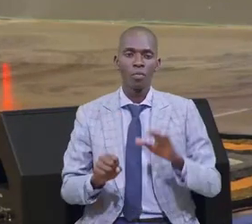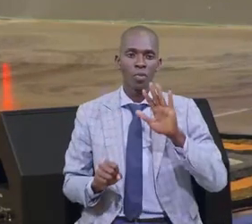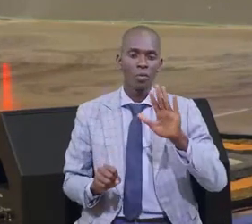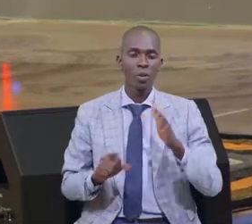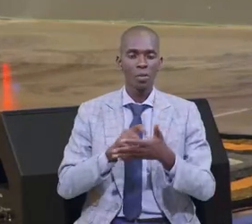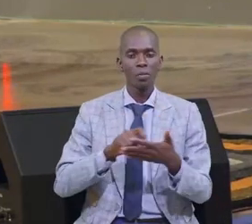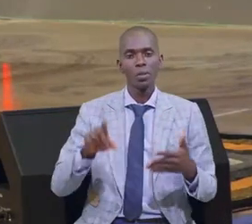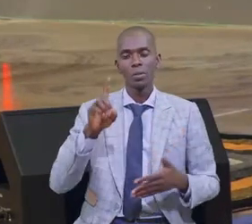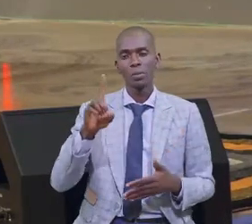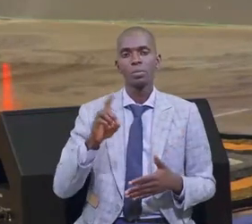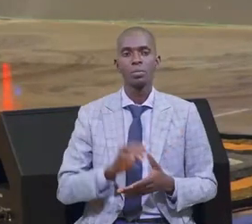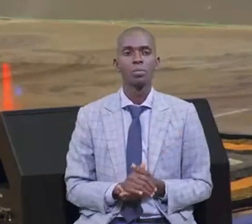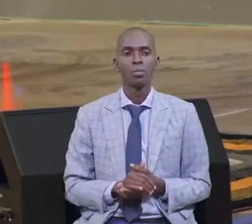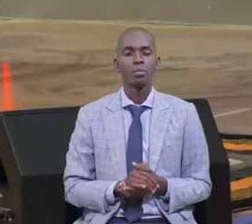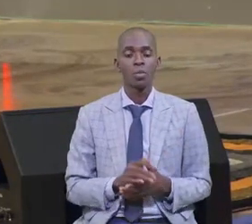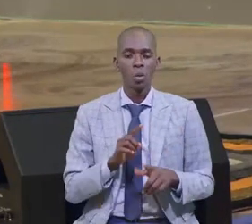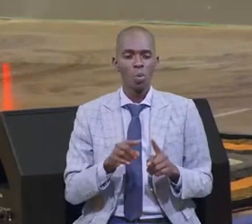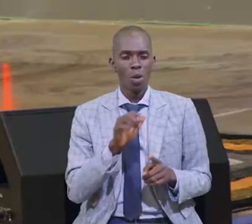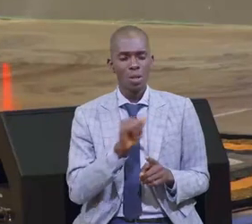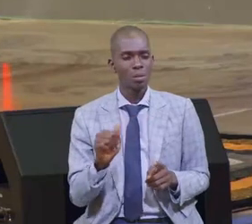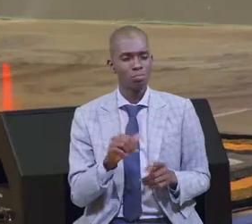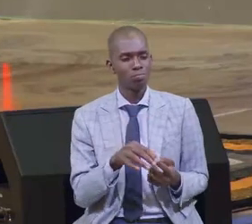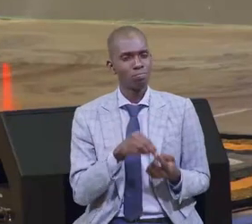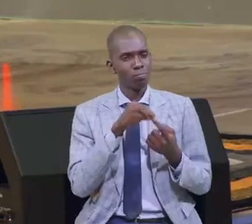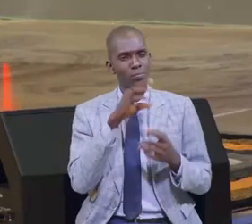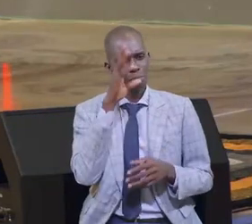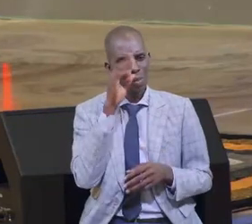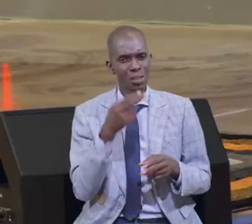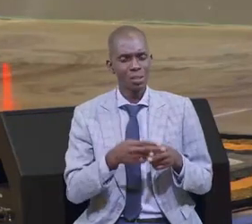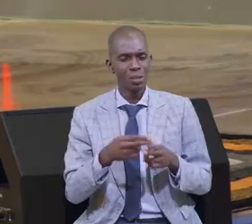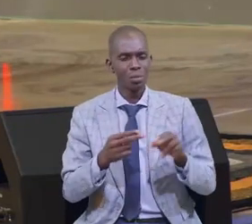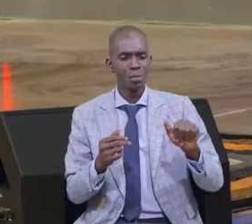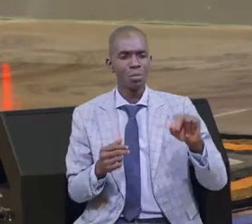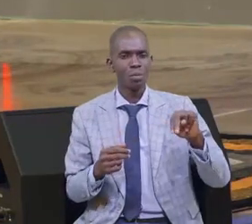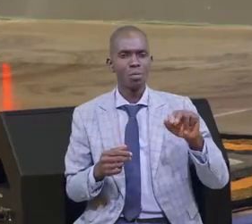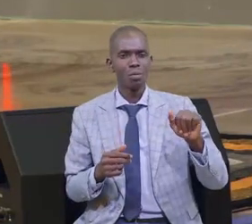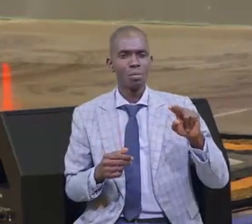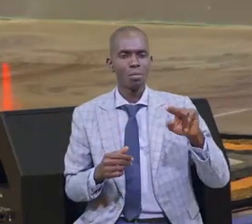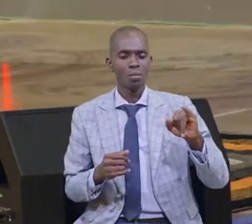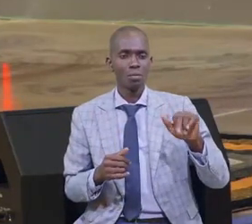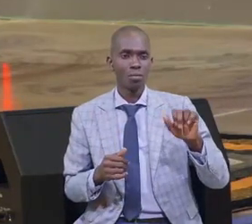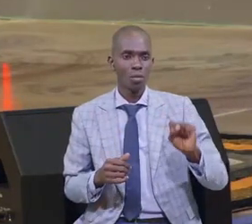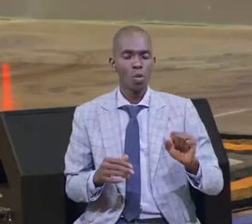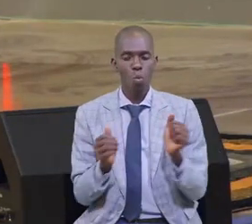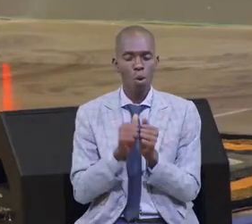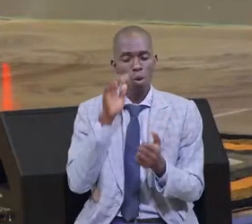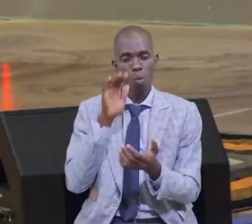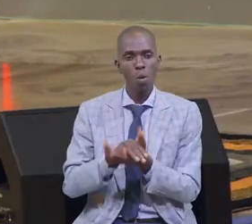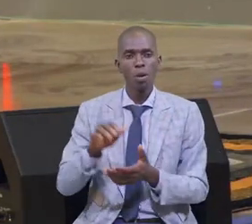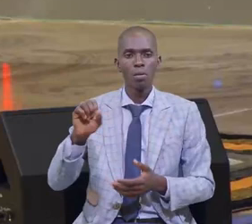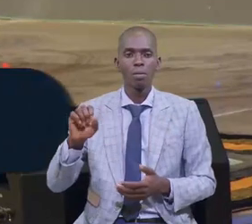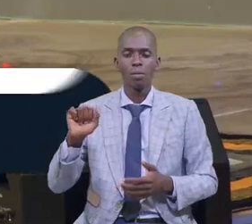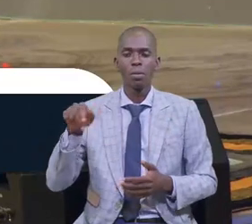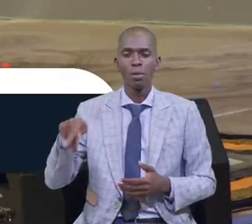Actes chapitre 5, verset 1. Mais un homme nommé Anania,